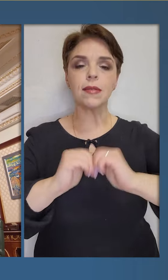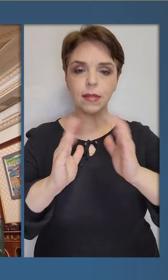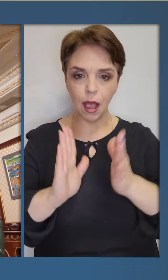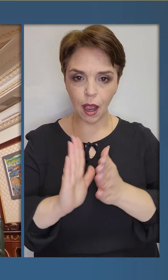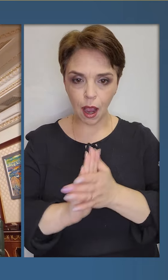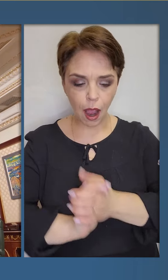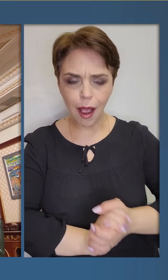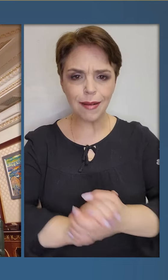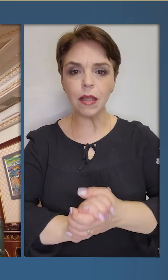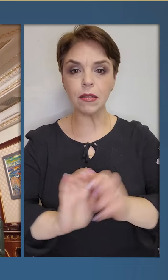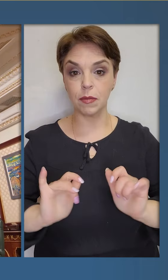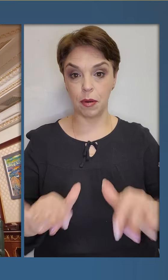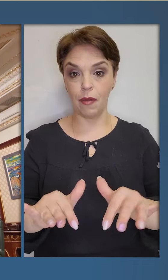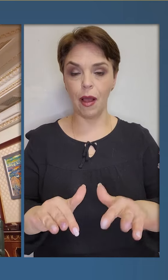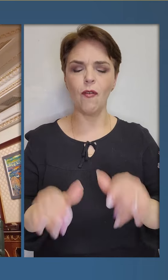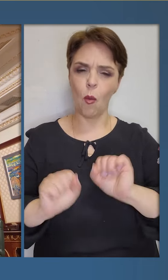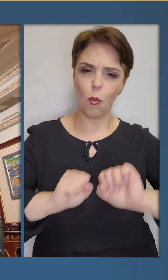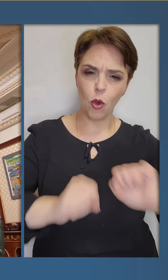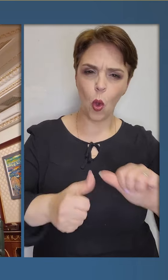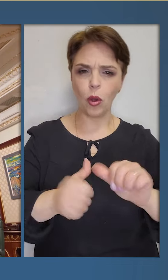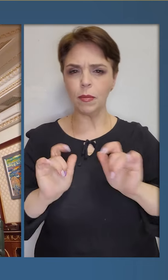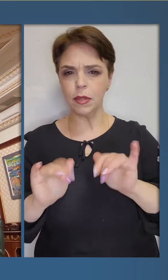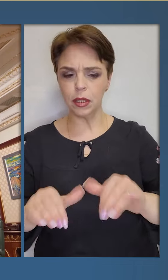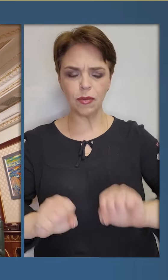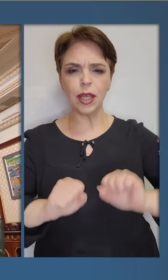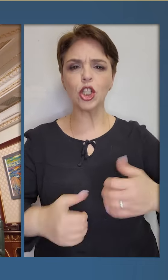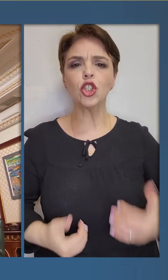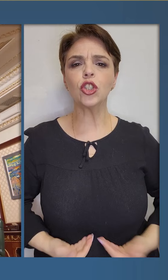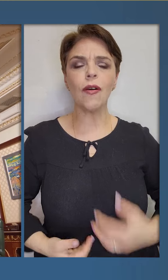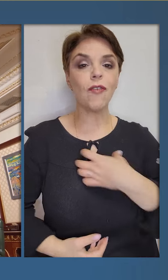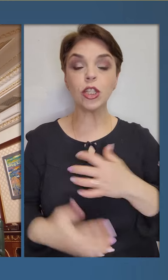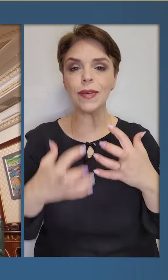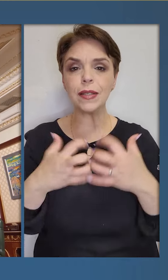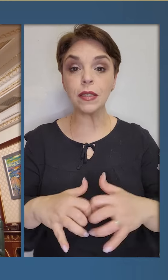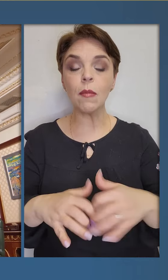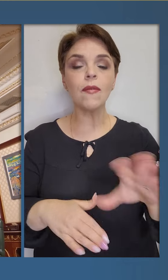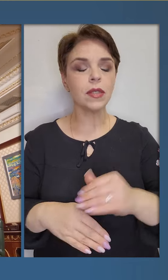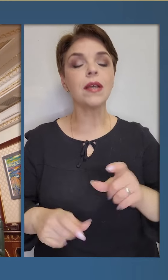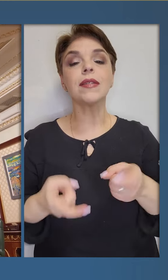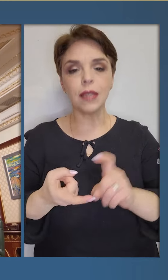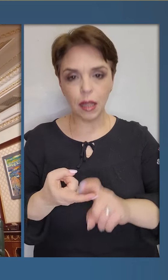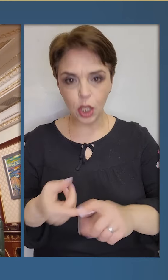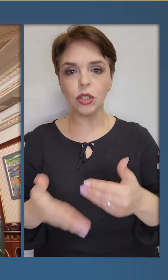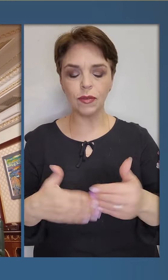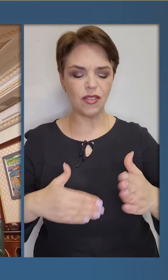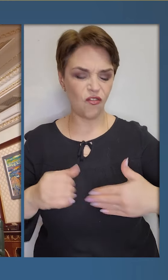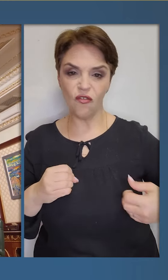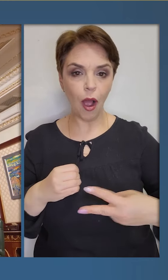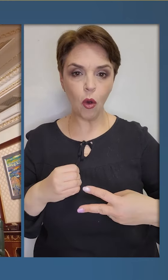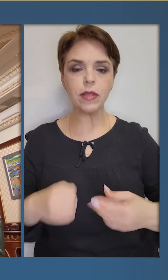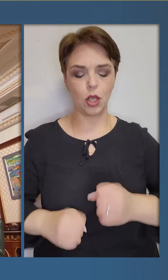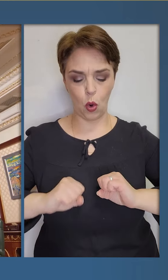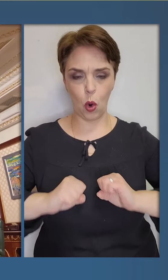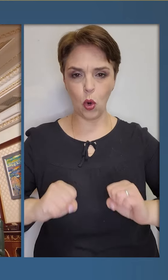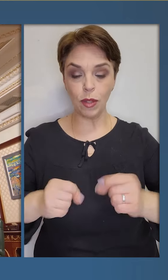це загальна справа в обороні в активних діях у захисті життєво важливих систем усе залежить звичайно від